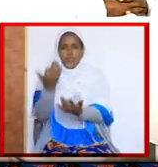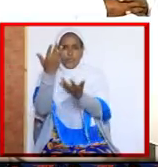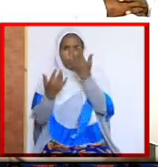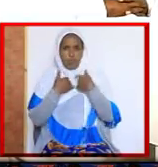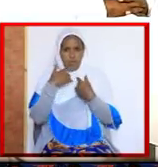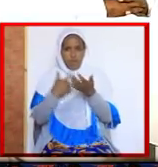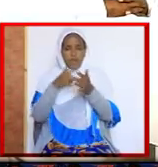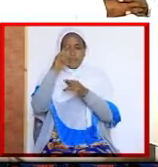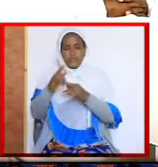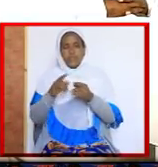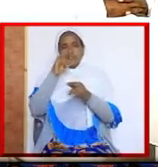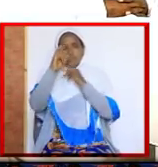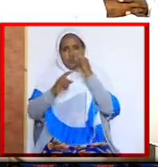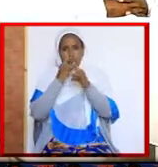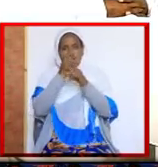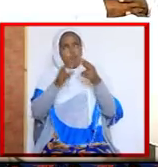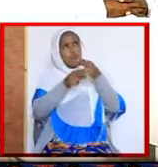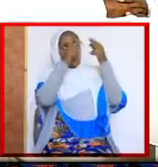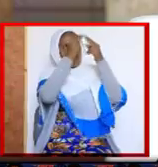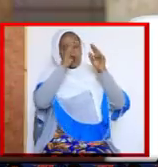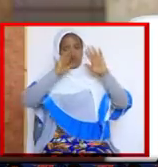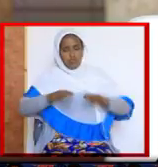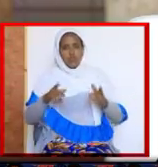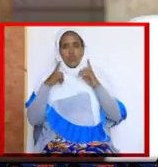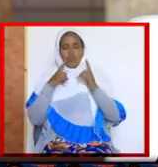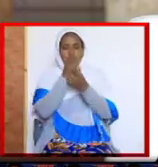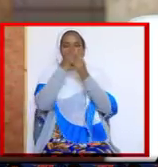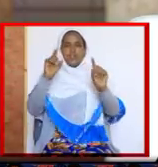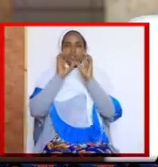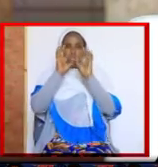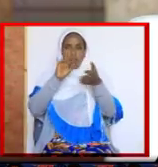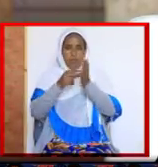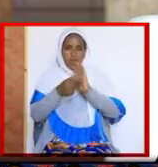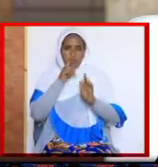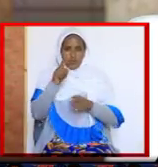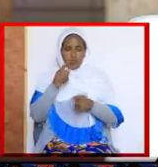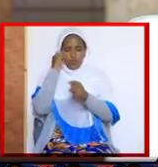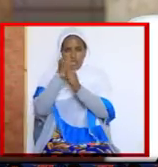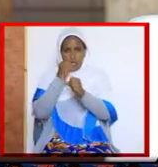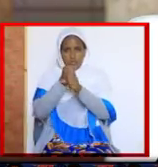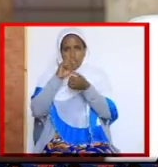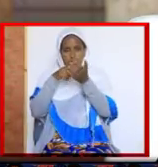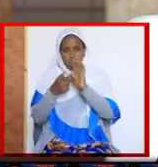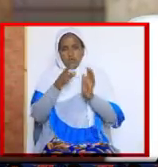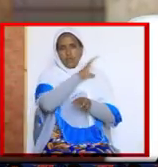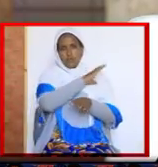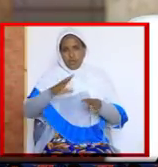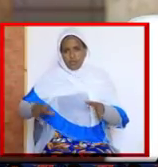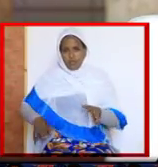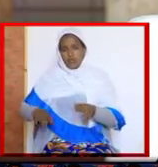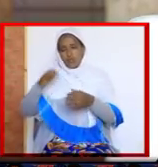ኖረዋል። ነጻነት የለም ማለት ነው። ገብር ማለትም በጌታው ትእዛዝ የሚኖር ነጻነት የሌለው